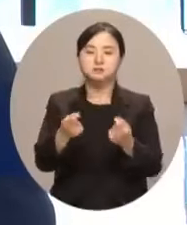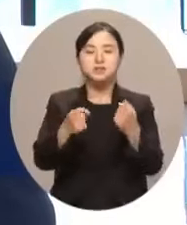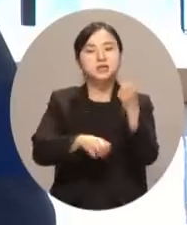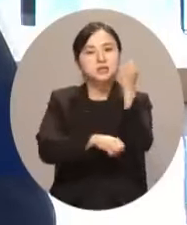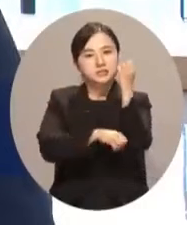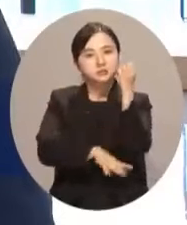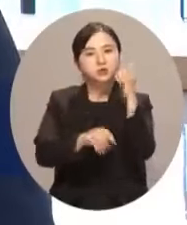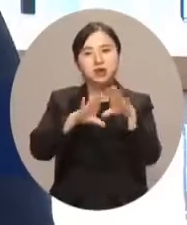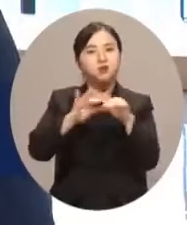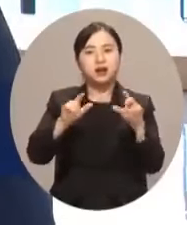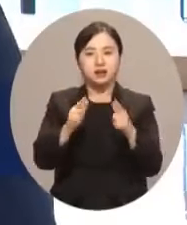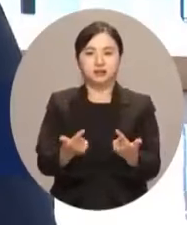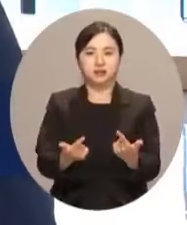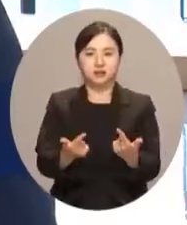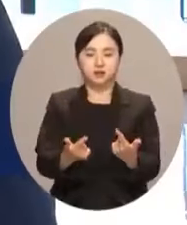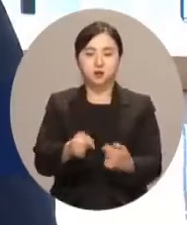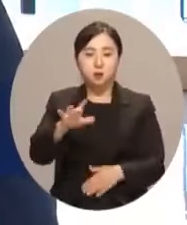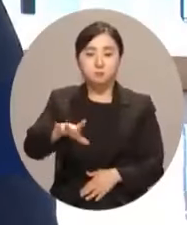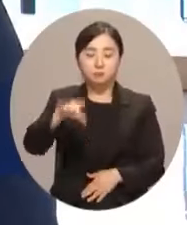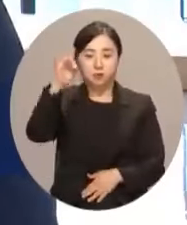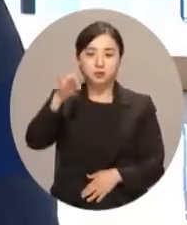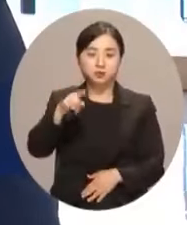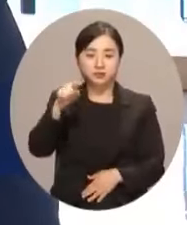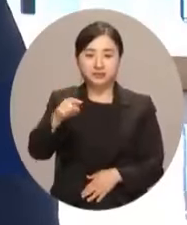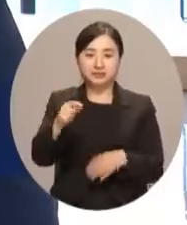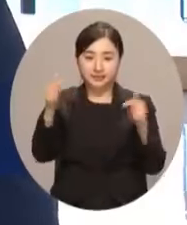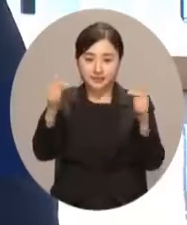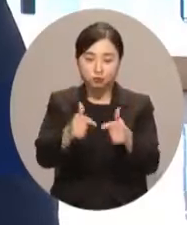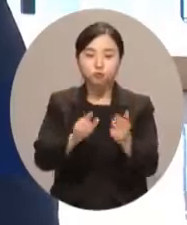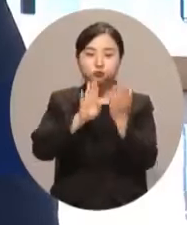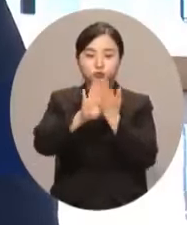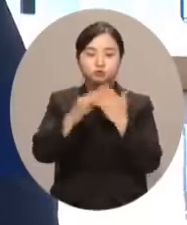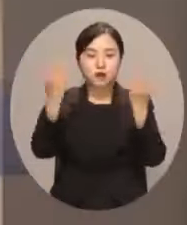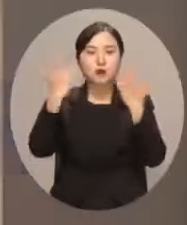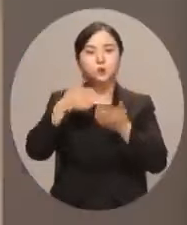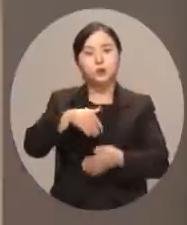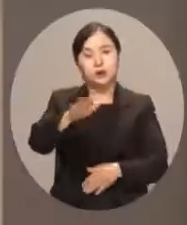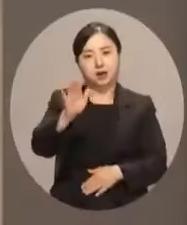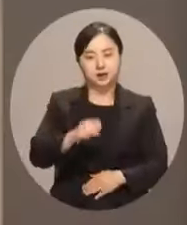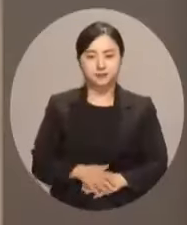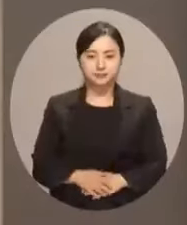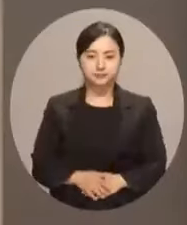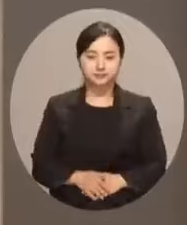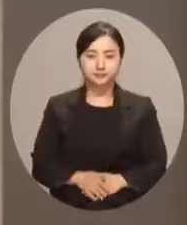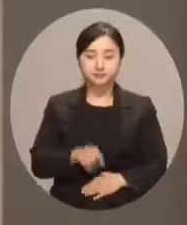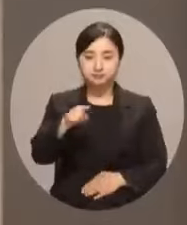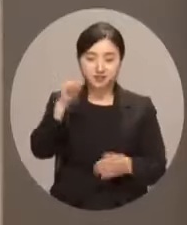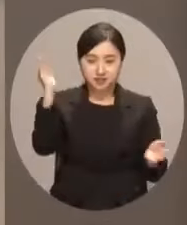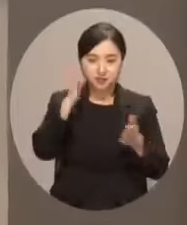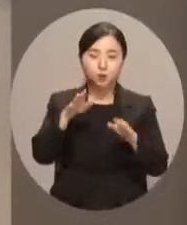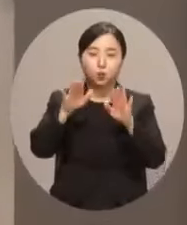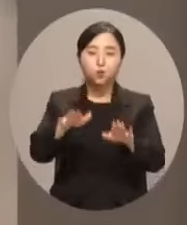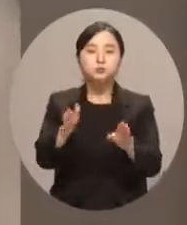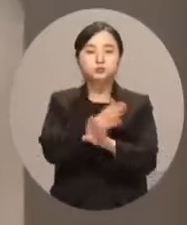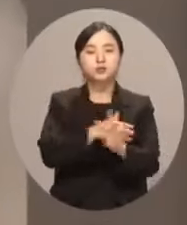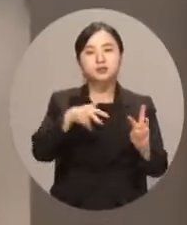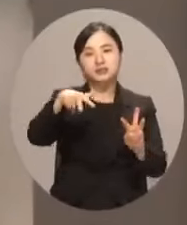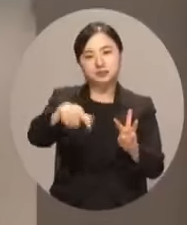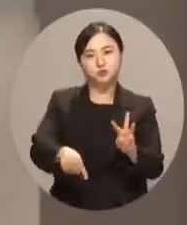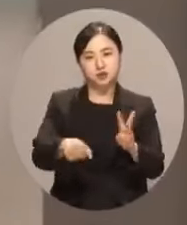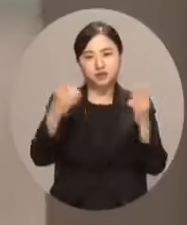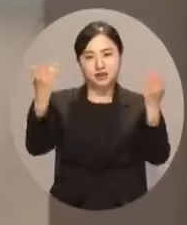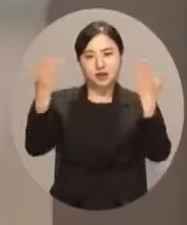근본적 해결책이 아니죠. 치료를 먼저 한 후에 등교를 시켜야 한다고요. 해당 학생은 오늘부터 3주간